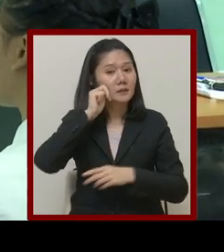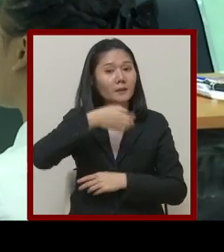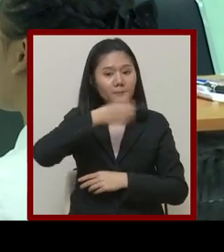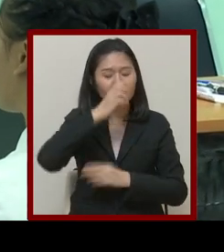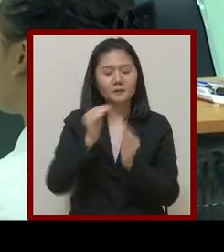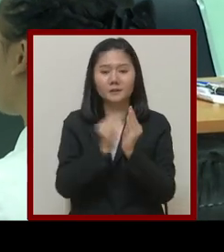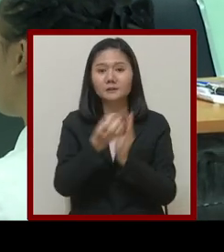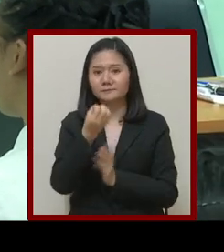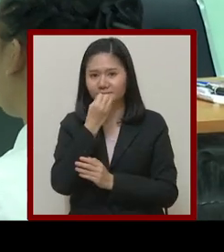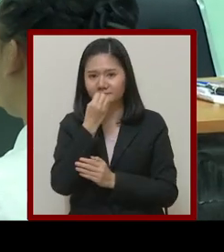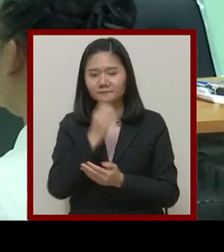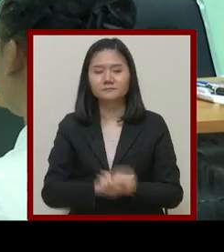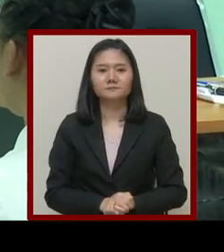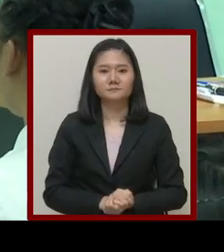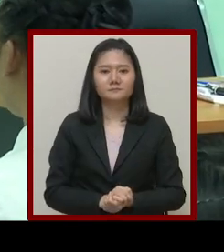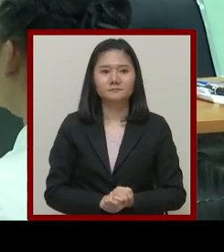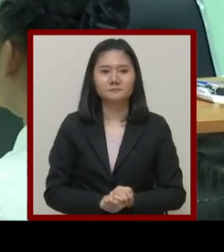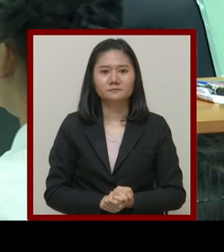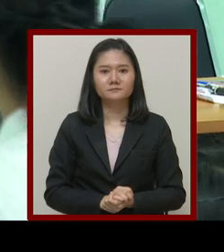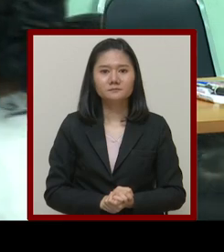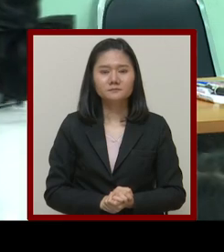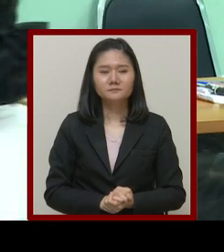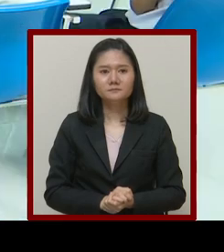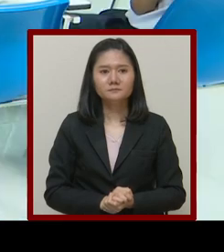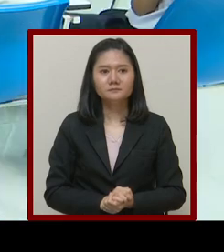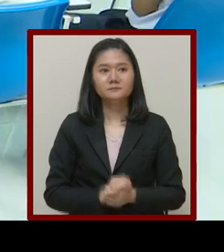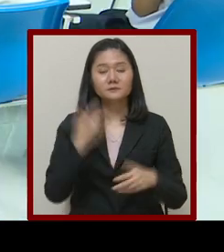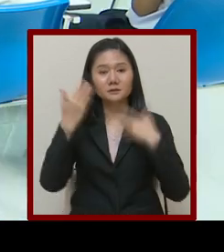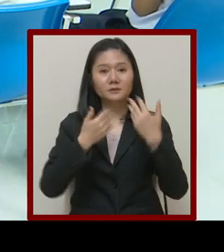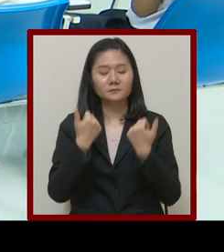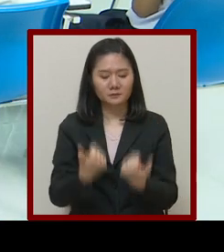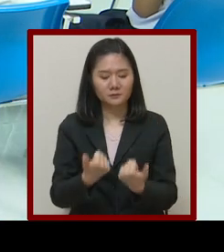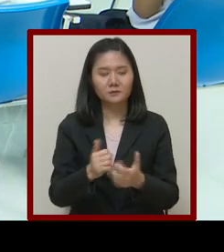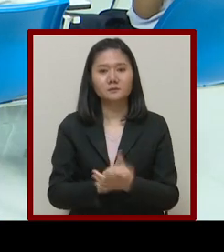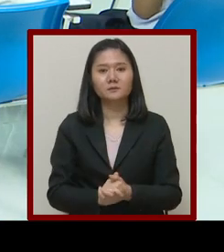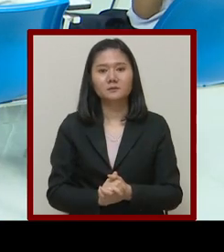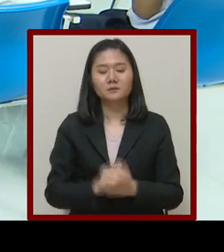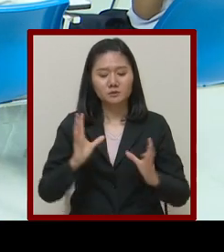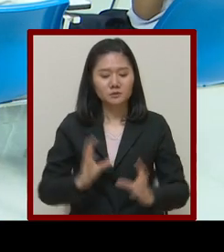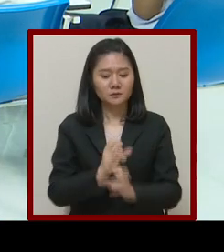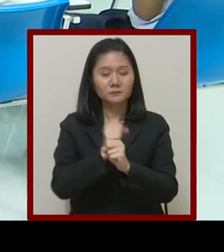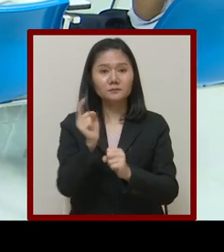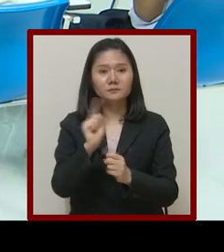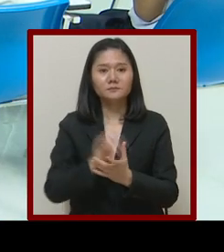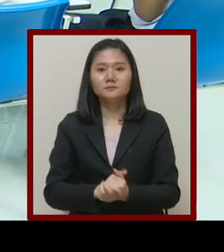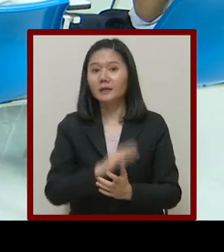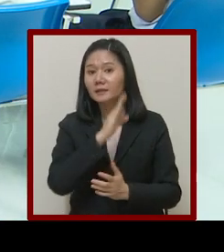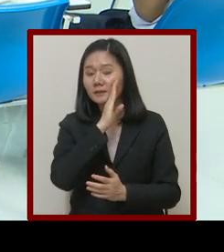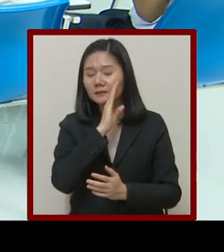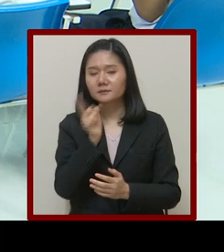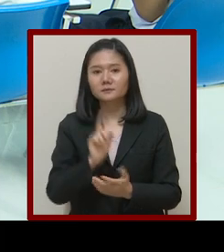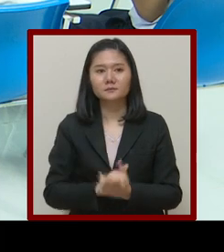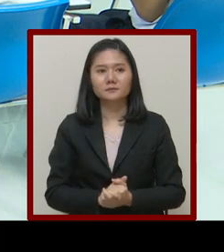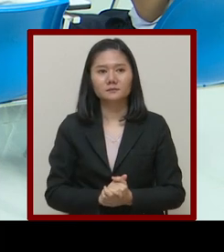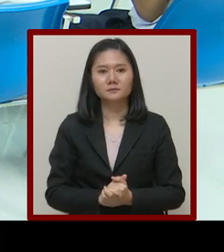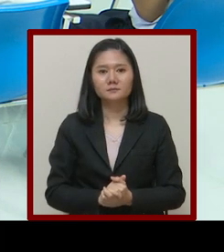แล้วก็อาหารสมุนไพรนะคะจากกิจกรรมครั้งนี้เนี่ยเราก็จะได้ข้อสรุปว่าถ้าเกิดว่าเ